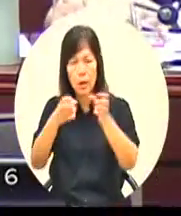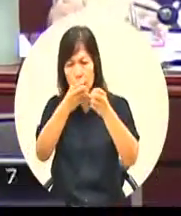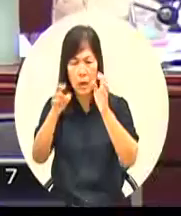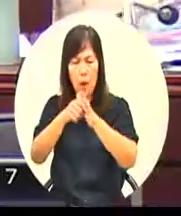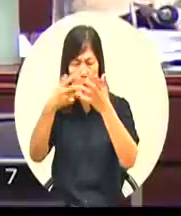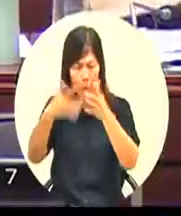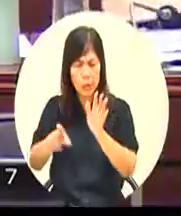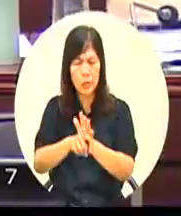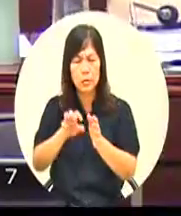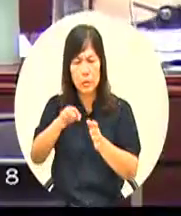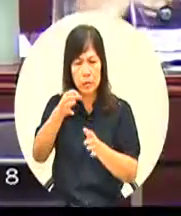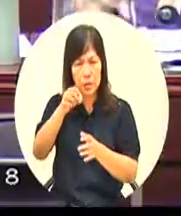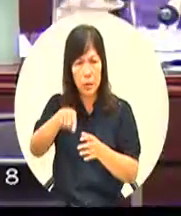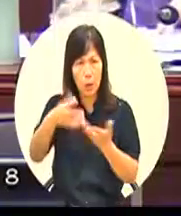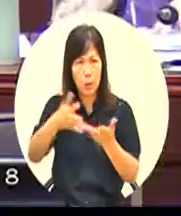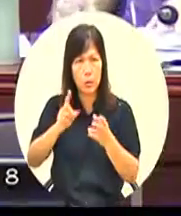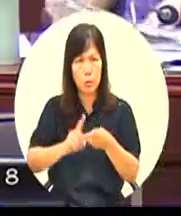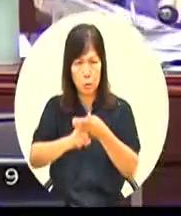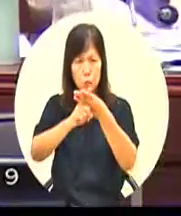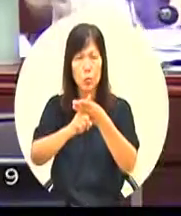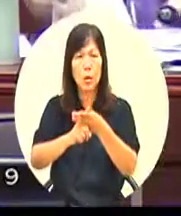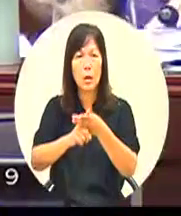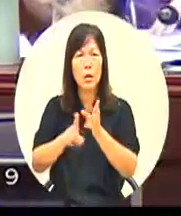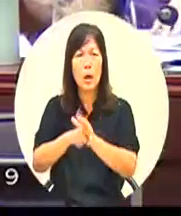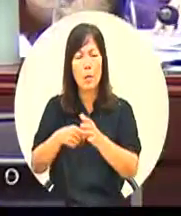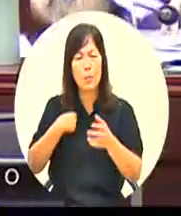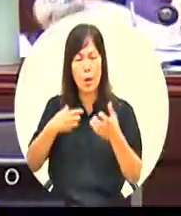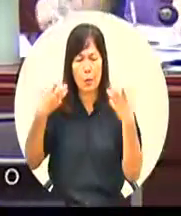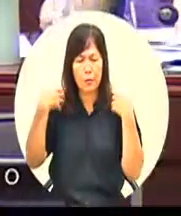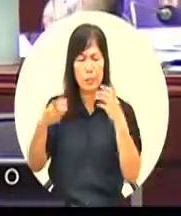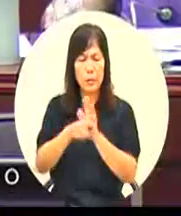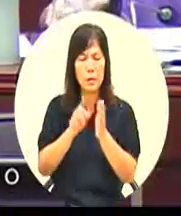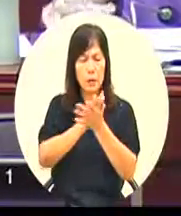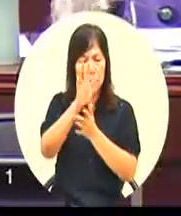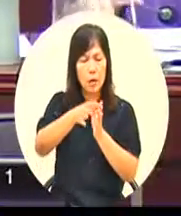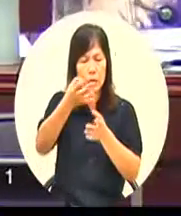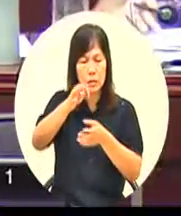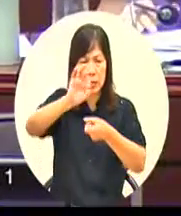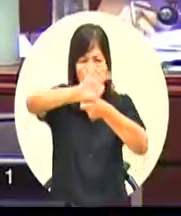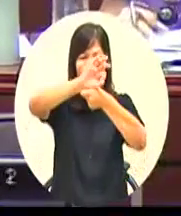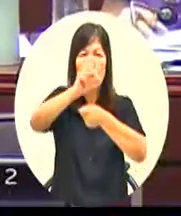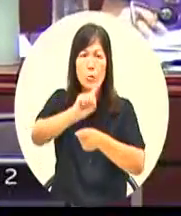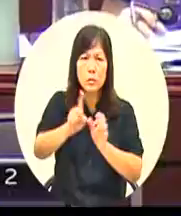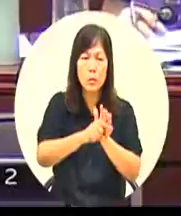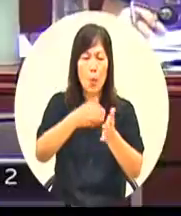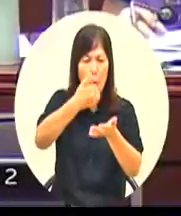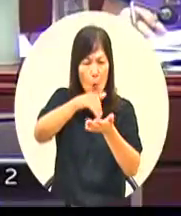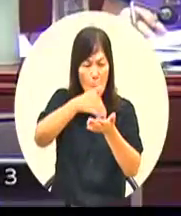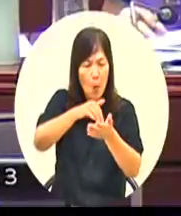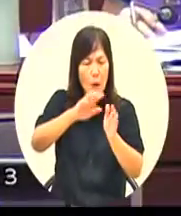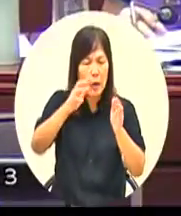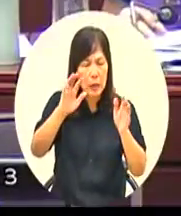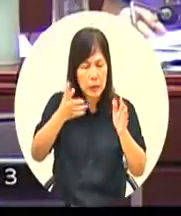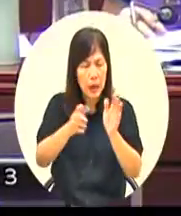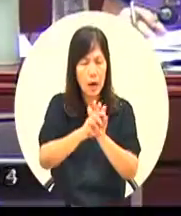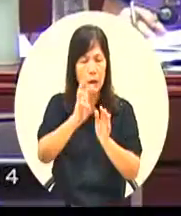是经费问题，因为我们接手以后，这个经费会增加多少？我们的估算呢，要达到